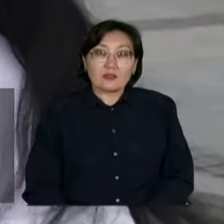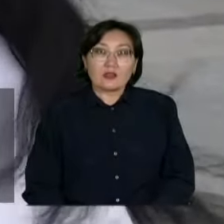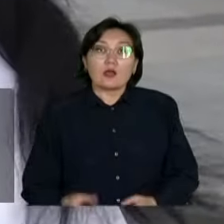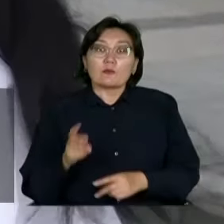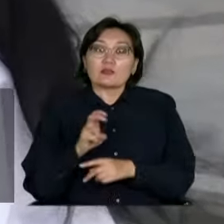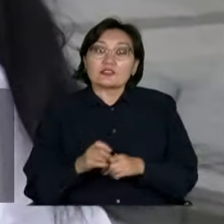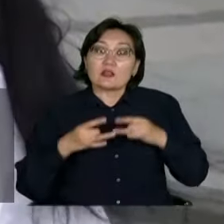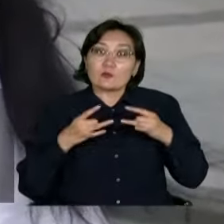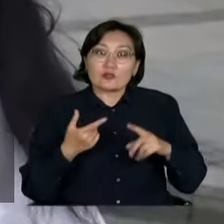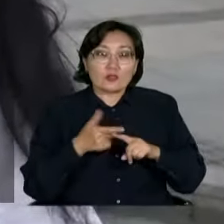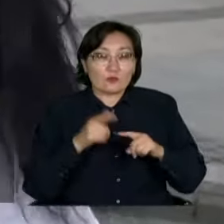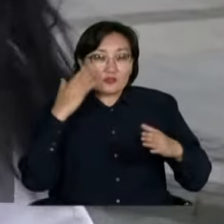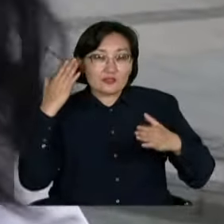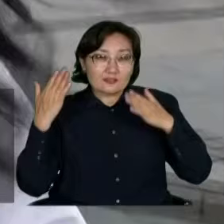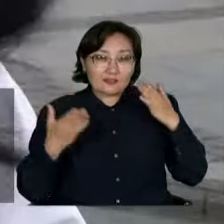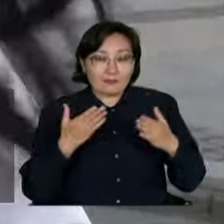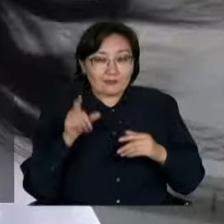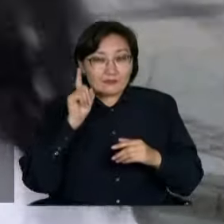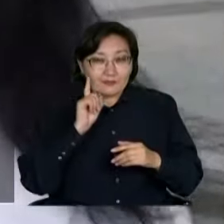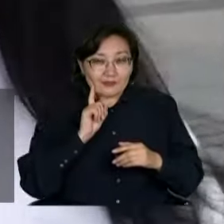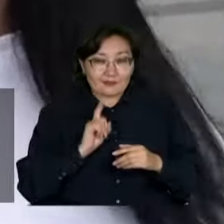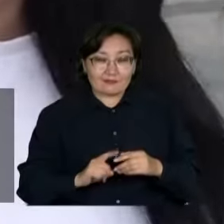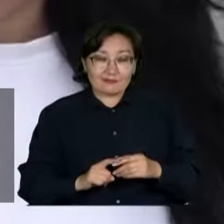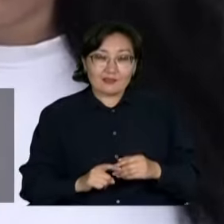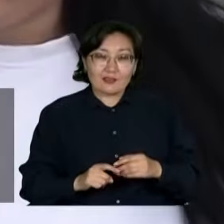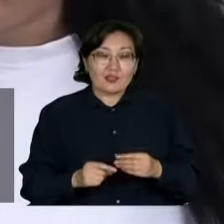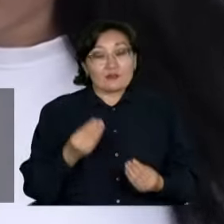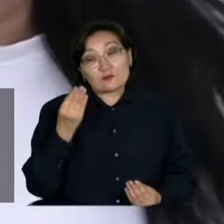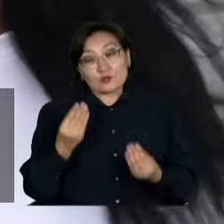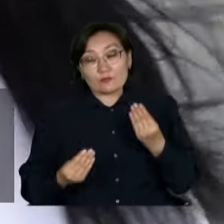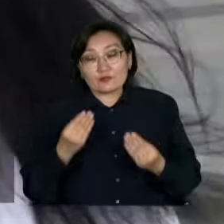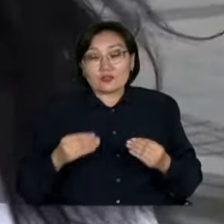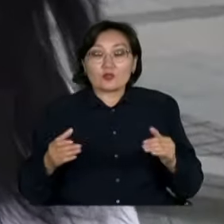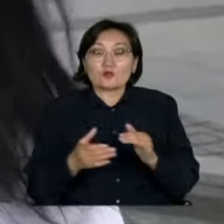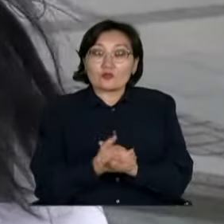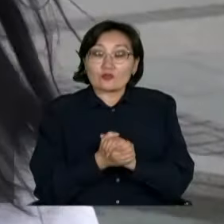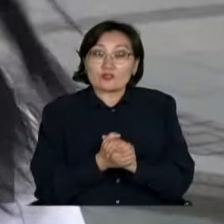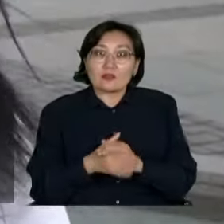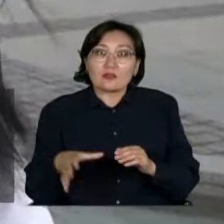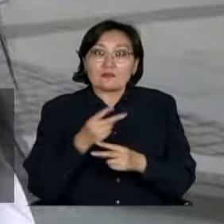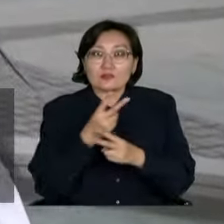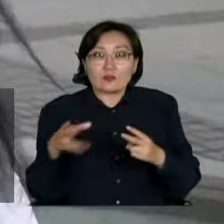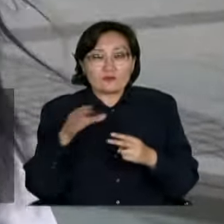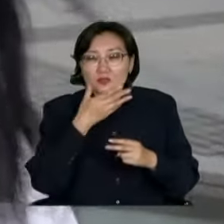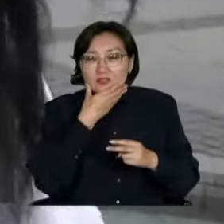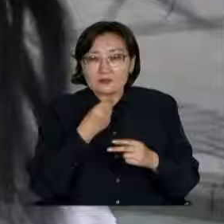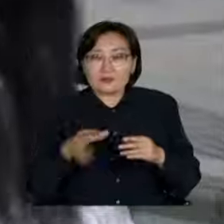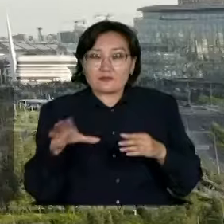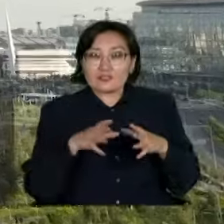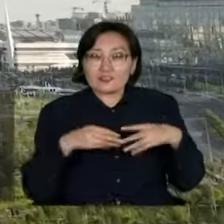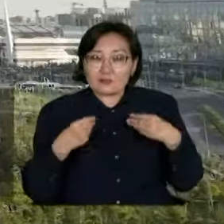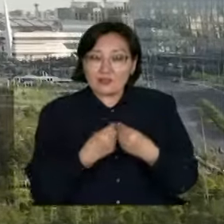отмечаем. Вообще весело, приятно. Прикалываемся, угораем. Вообще дружно, видите, как все ништяк, красиво, вся семейная